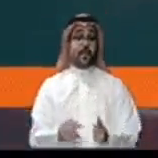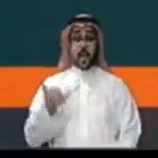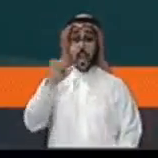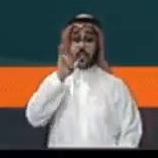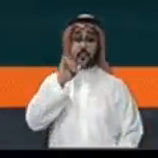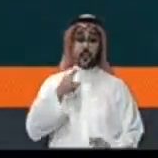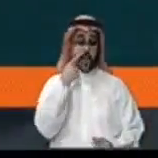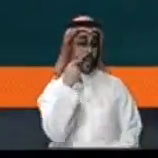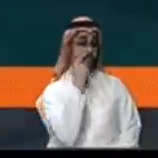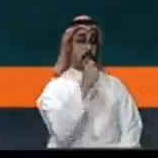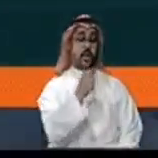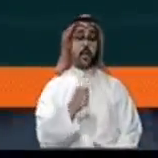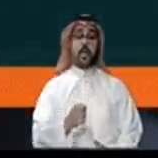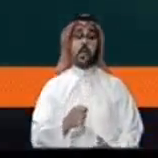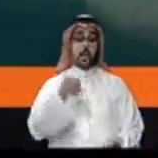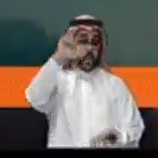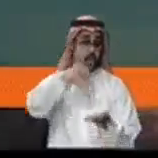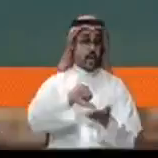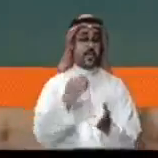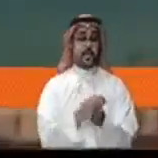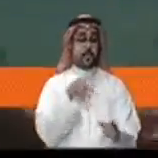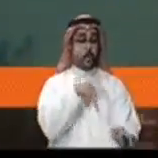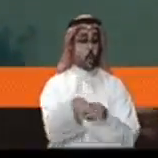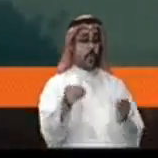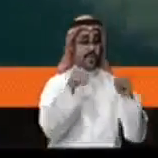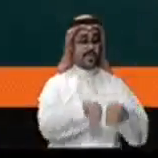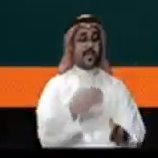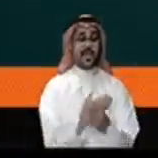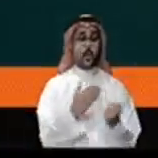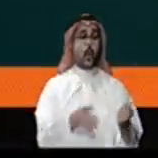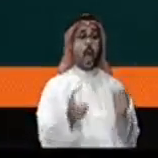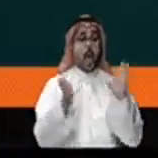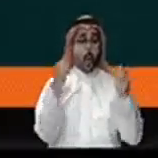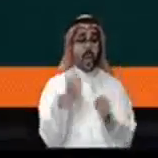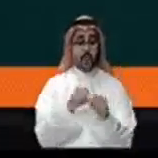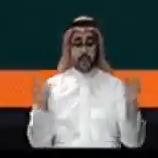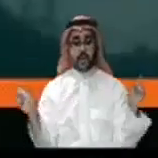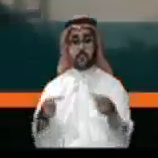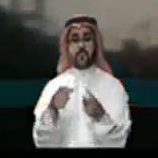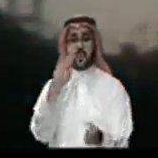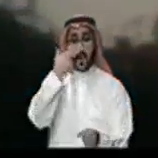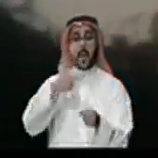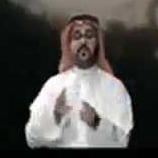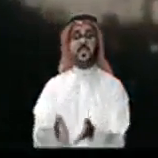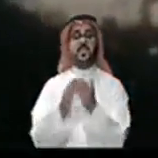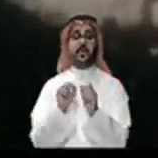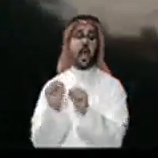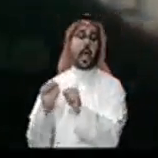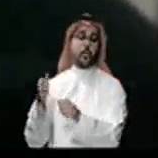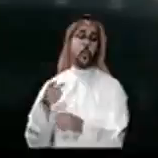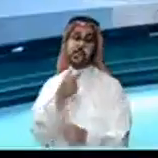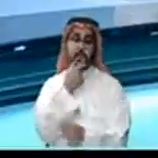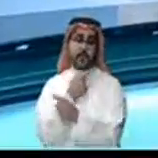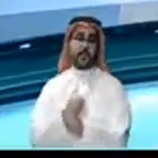ولندن تتوعد طهران بتدابير دبلوماسية وعقوبات اقتصادية ردا على احتجازها لناقلة نفط بريطانية.